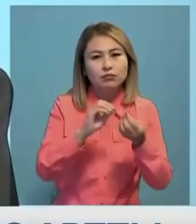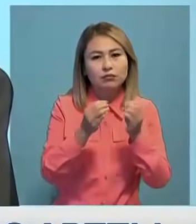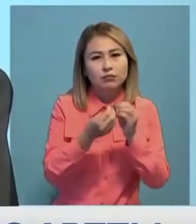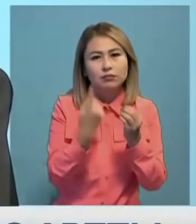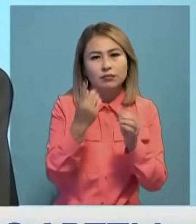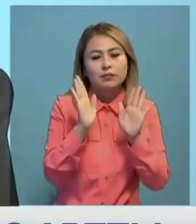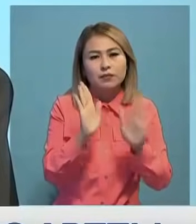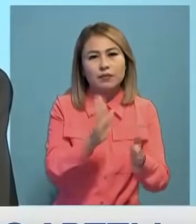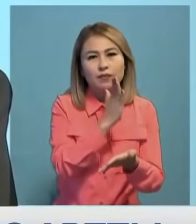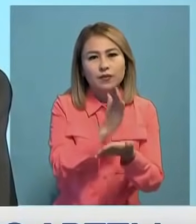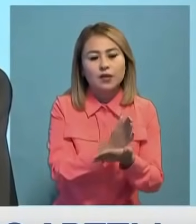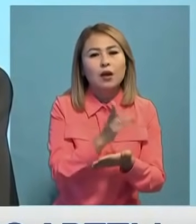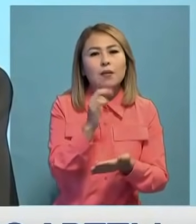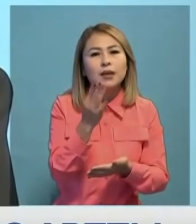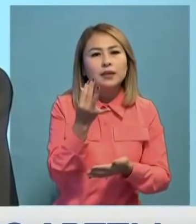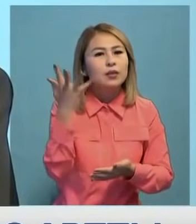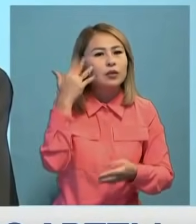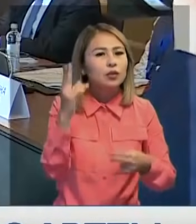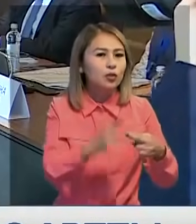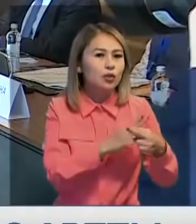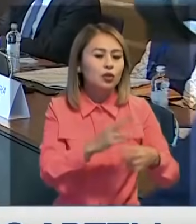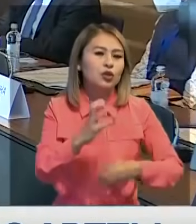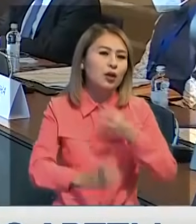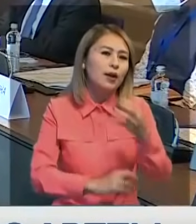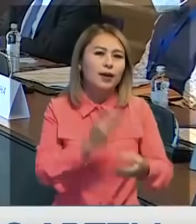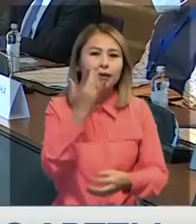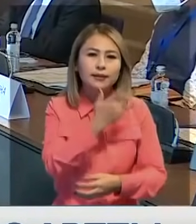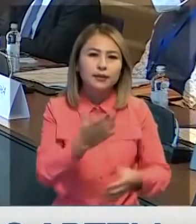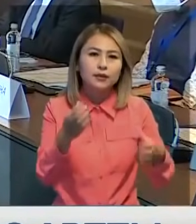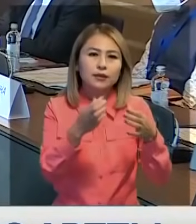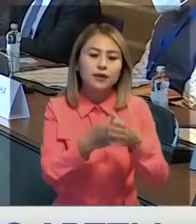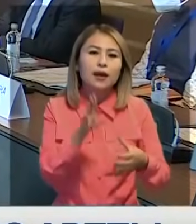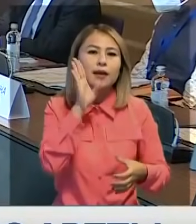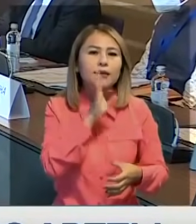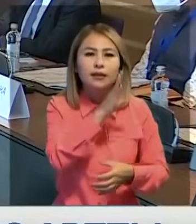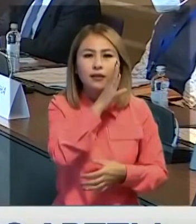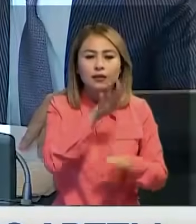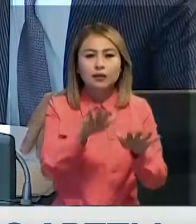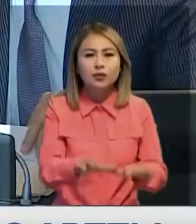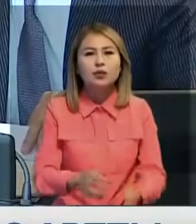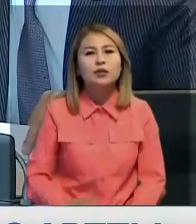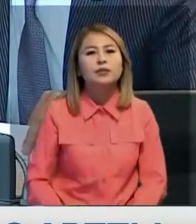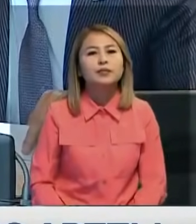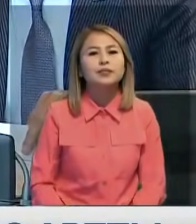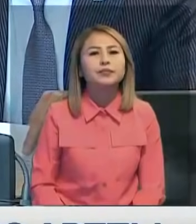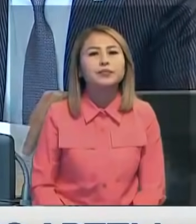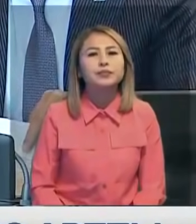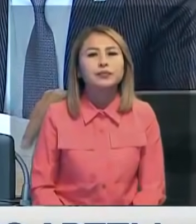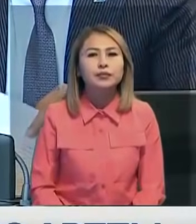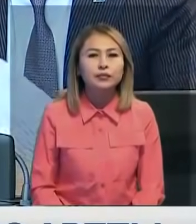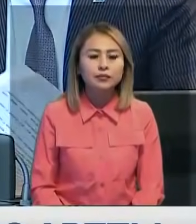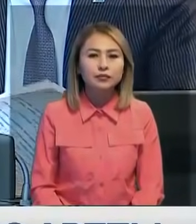қаралатын мәселелердің бір парасы айқын. Ол пандемия мен күрес және жаһандық саясат пен діндегі әйелдердің орны.